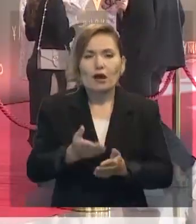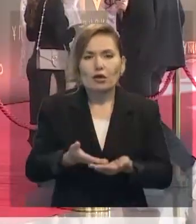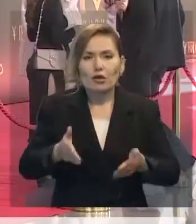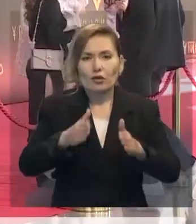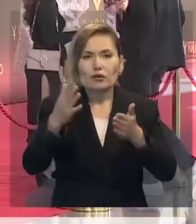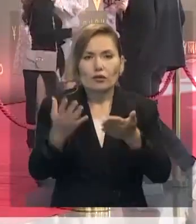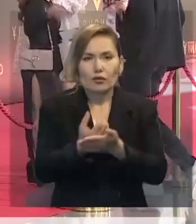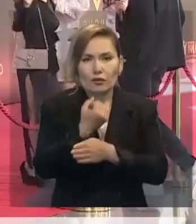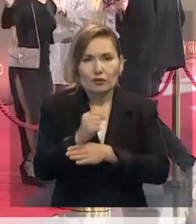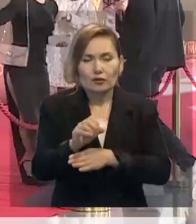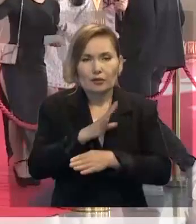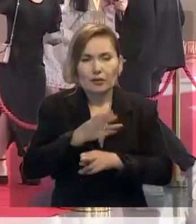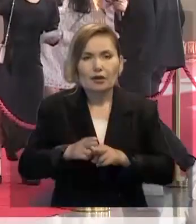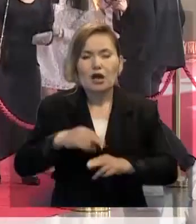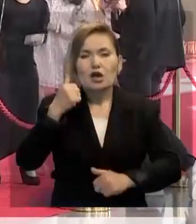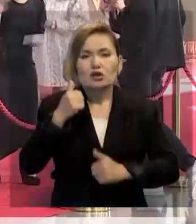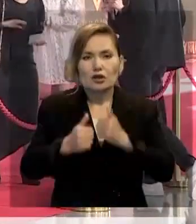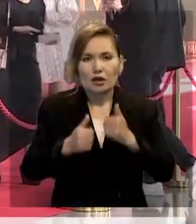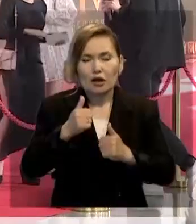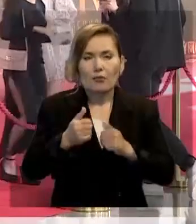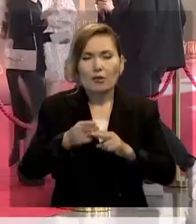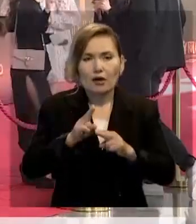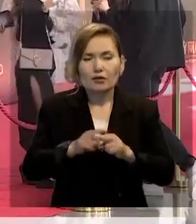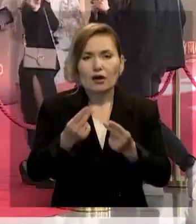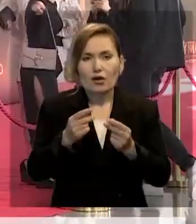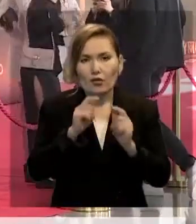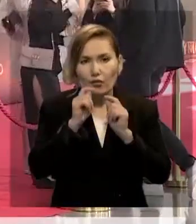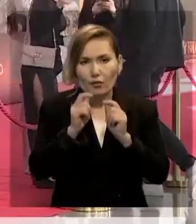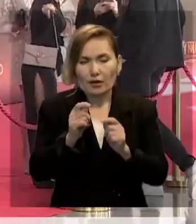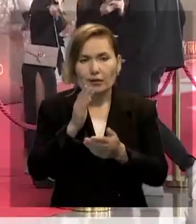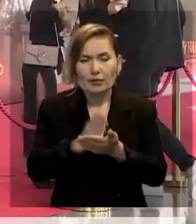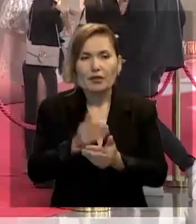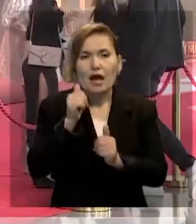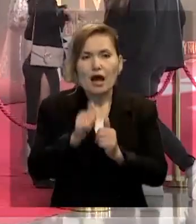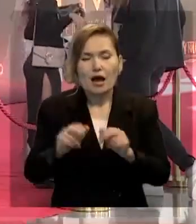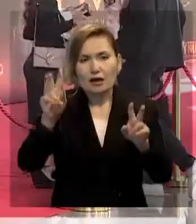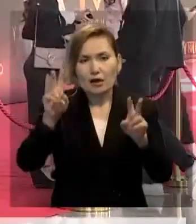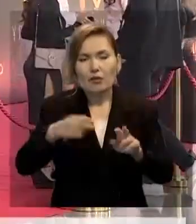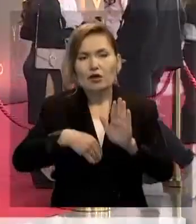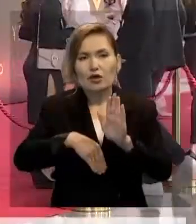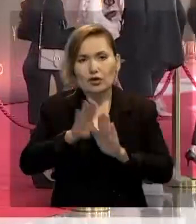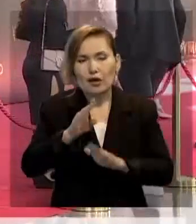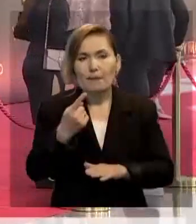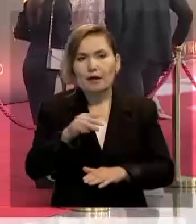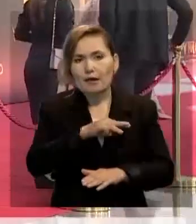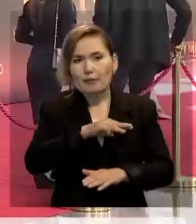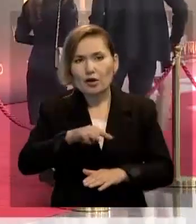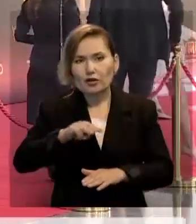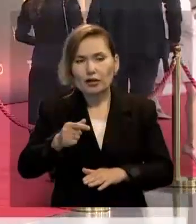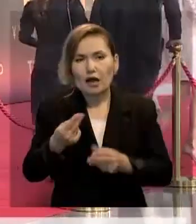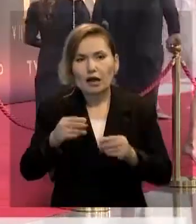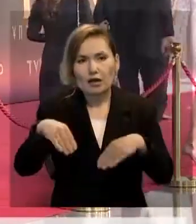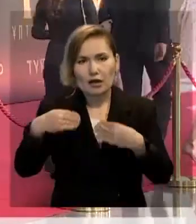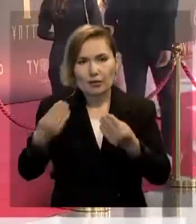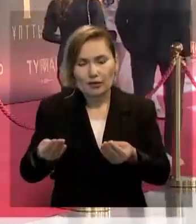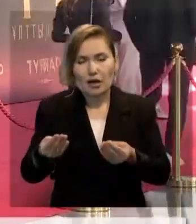алып үлгерген. Жарыс жүлдесі де қомақты. Әр аталым бойынша үздік атанғандарға 1 миллион теңгеден беріледі. Аз